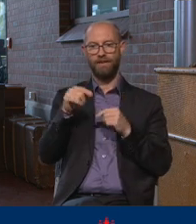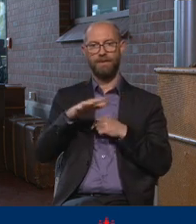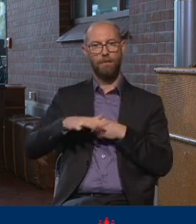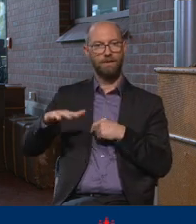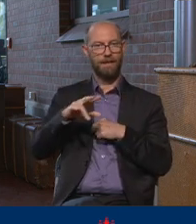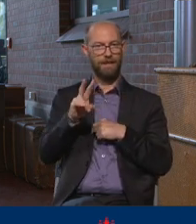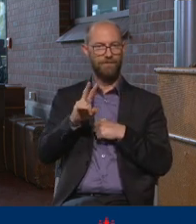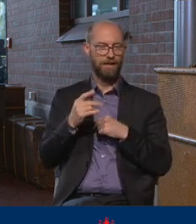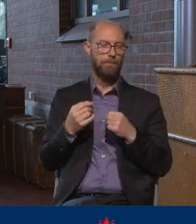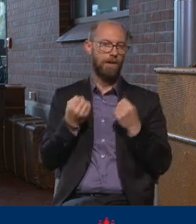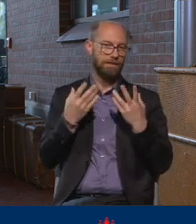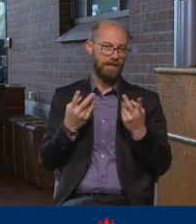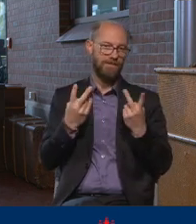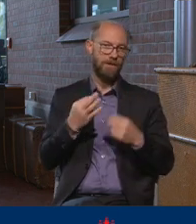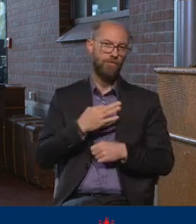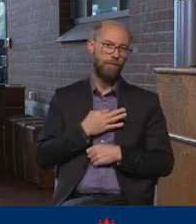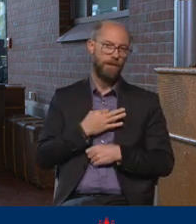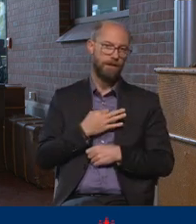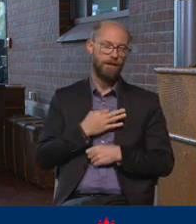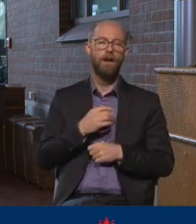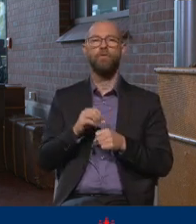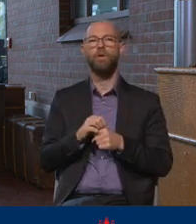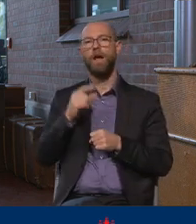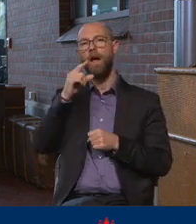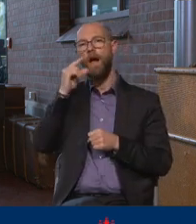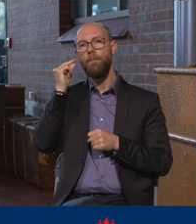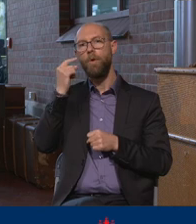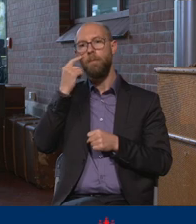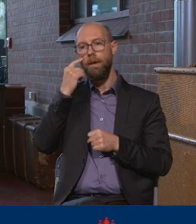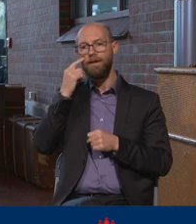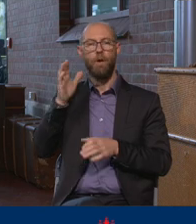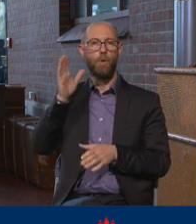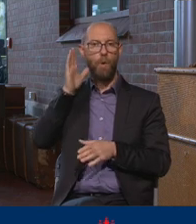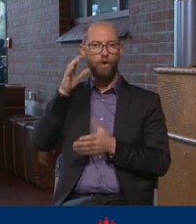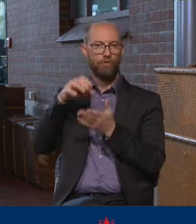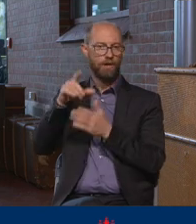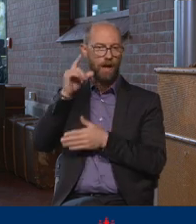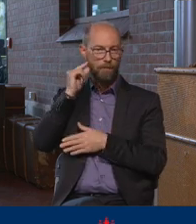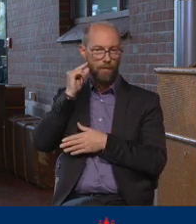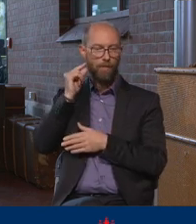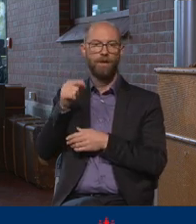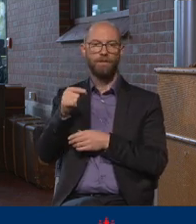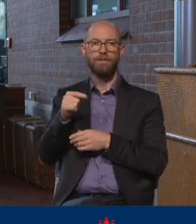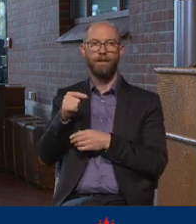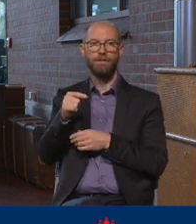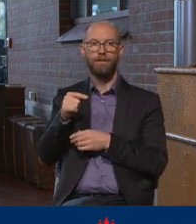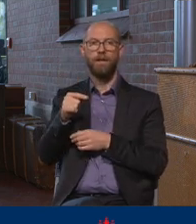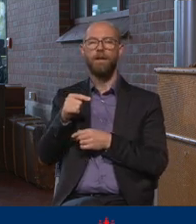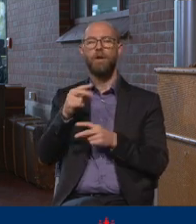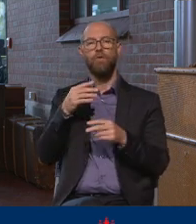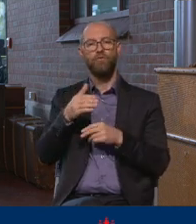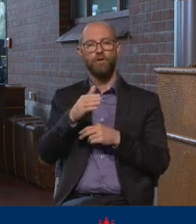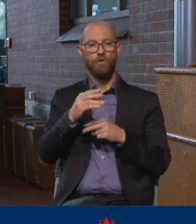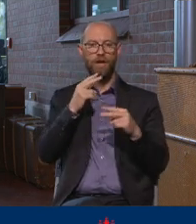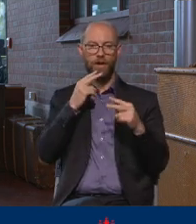veddel wir haben von der stadt hamburg ein klares statement dass der halter für städte tatsächlich wichtig und